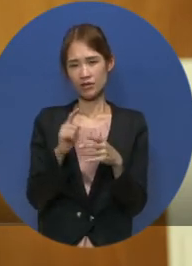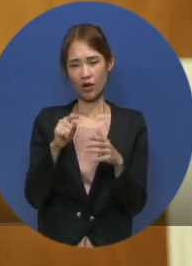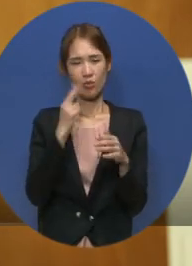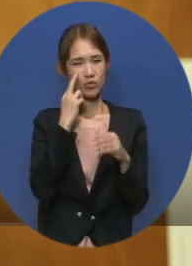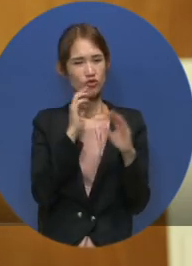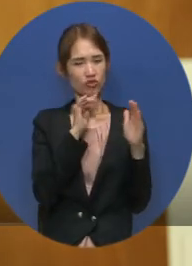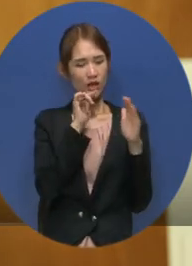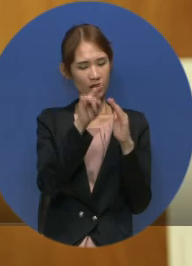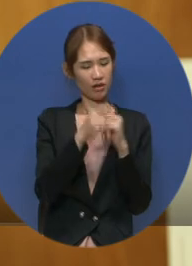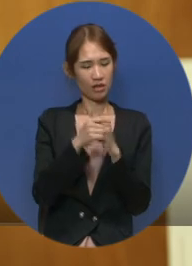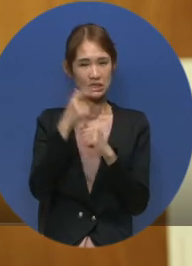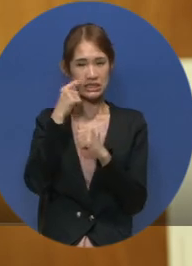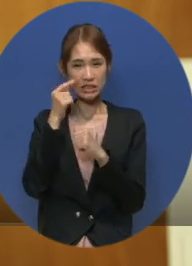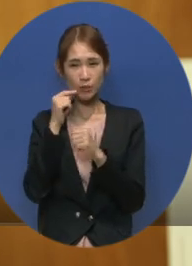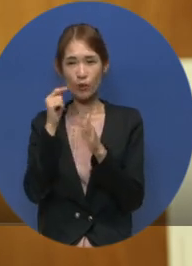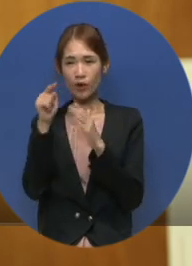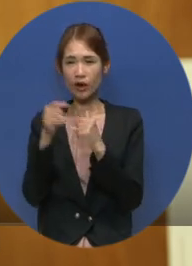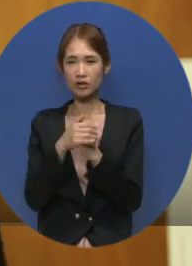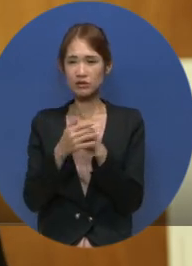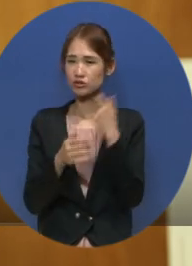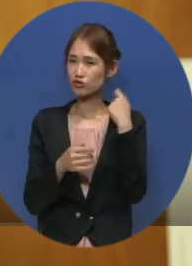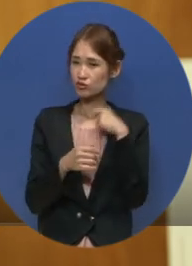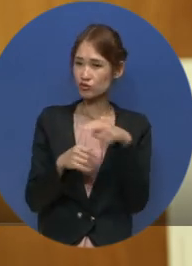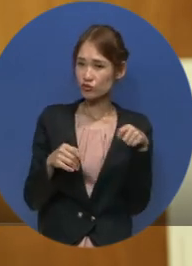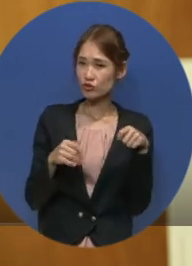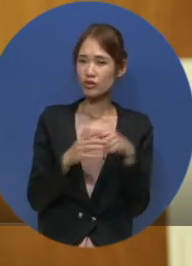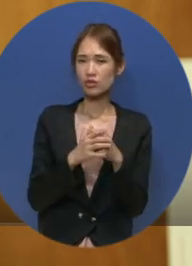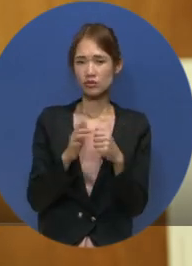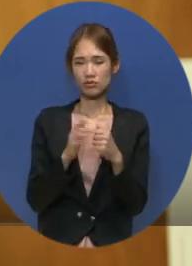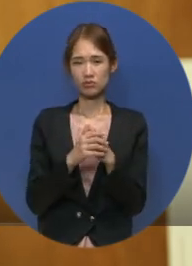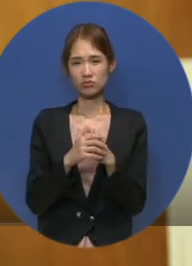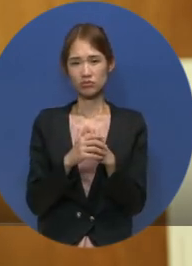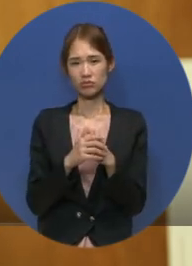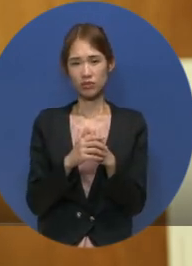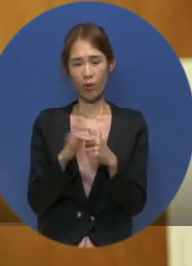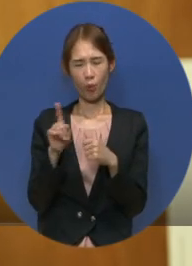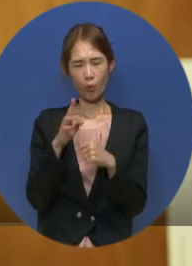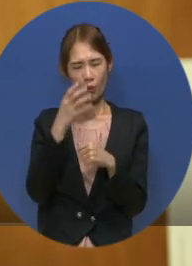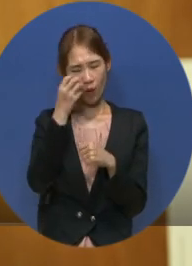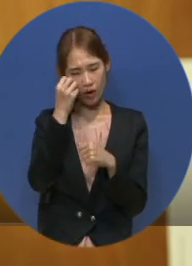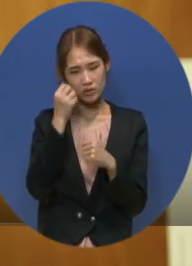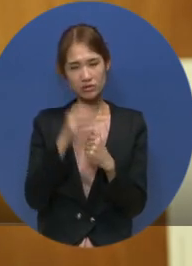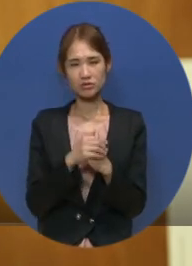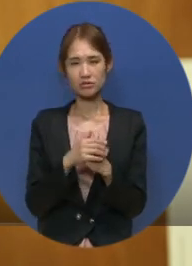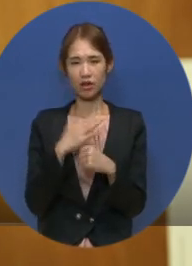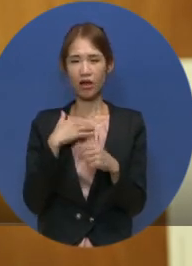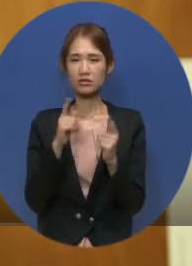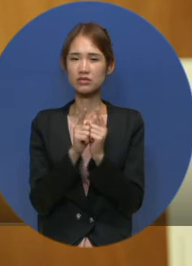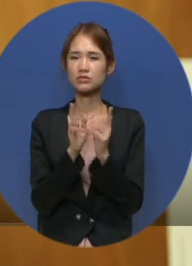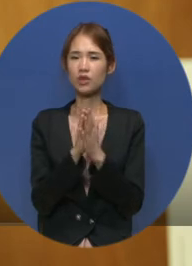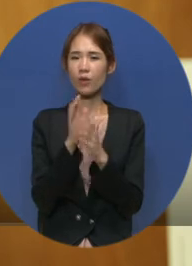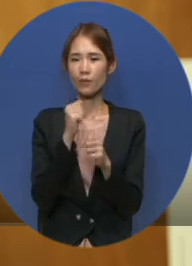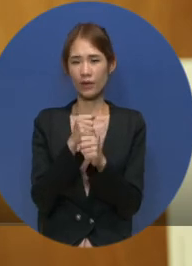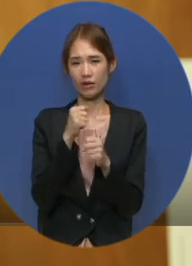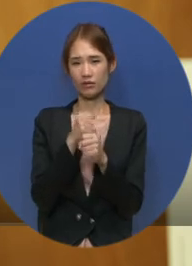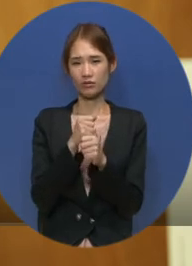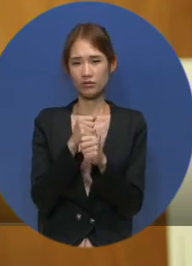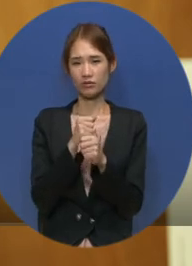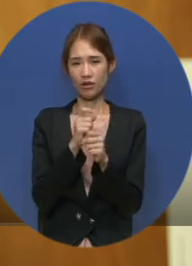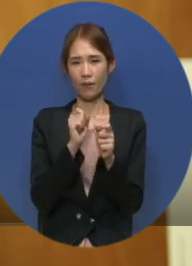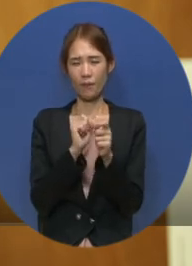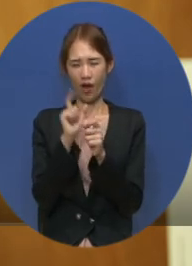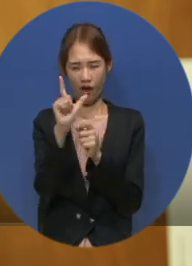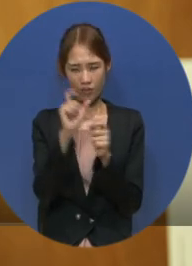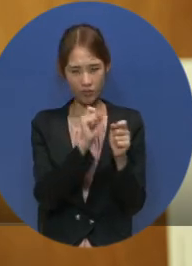거다, 이건 뭐 일본 가는 거다, 뭐 중국 가는 거다 얘기했을 때 아무래도 신기해하죠. 내가 만든 손으로 직접 만든 것들이 그렇게 멀리 나가는